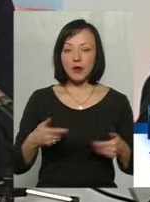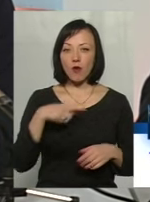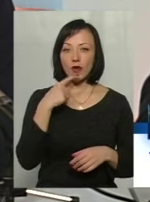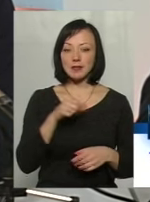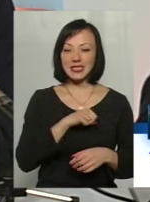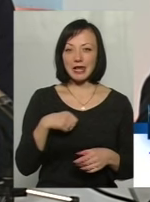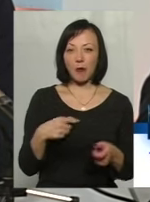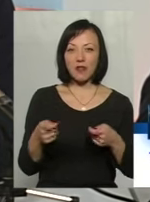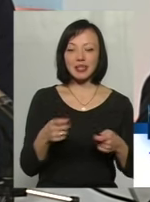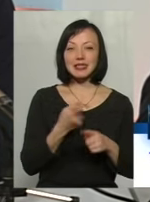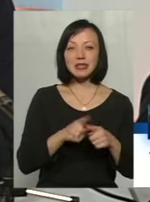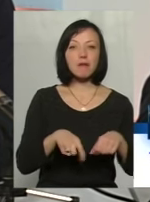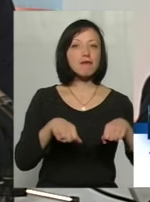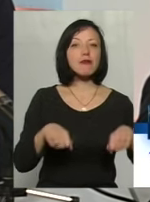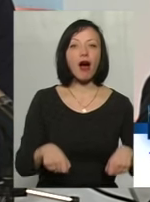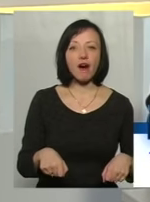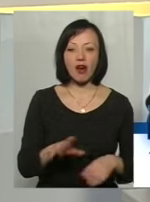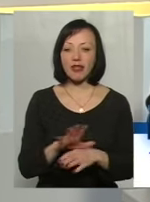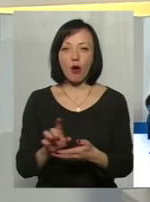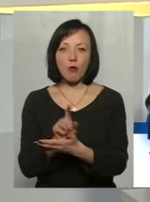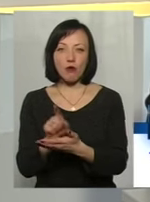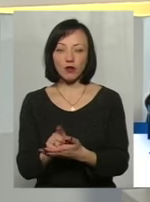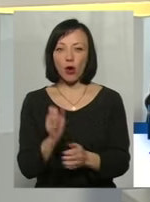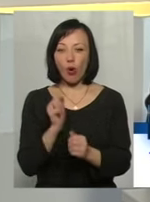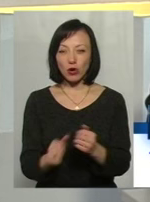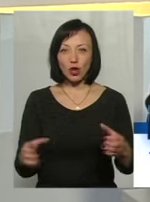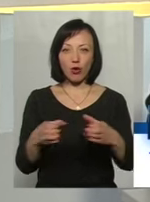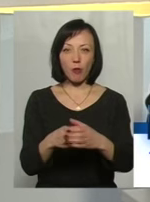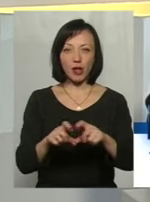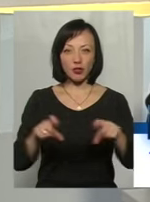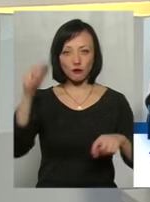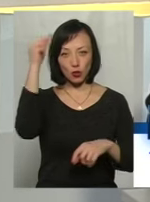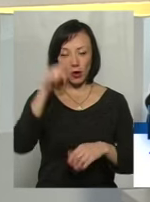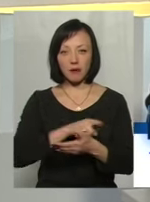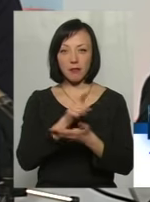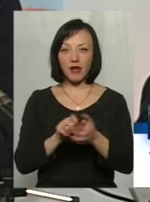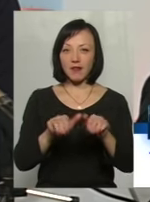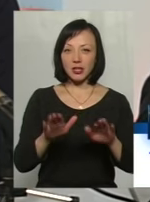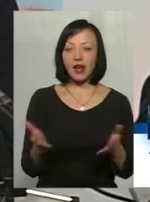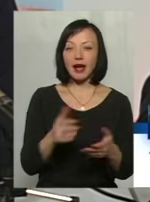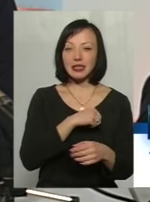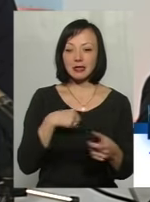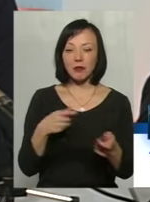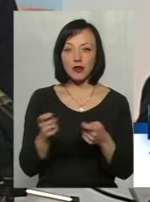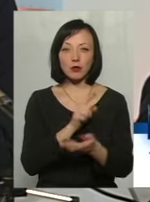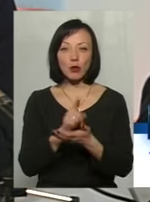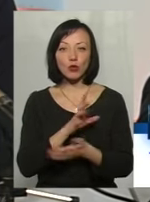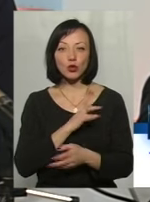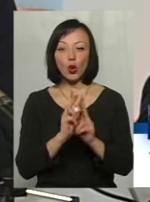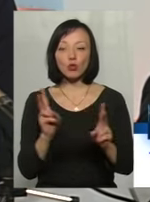це право, а не обов'язок. Тобто це кожна громада в школі має собі вирішувати, яке це самоврядування має бути, хто